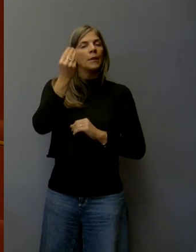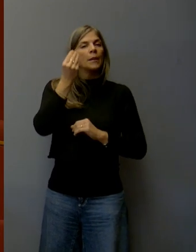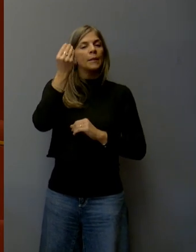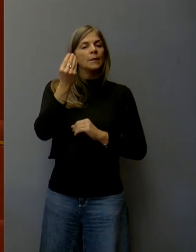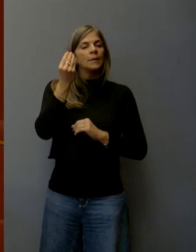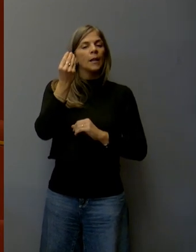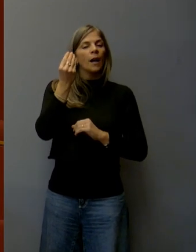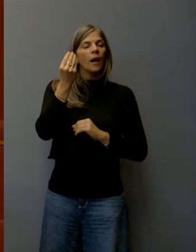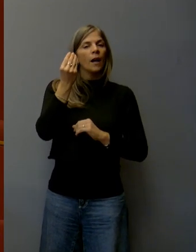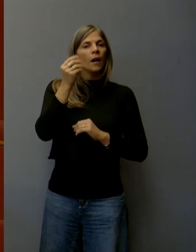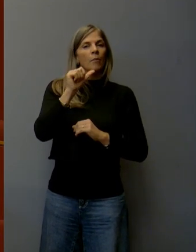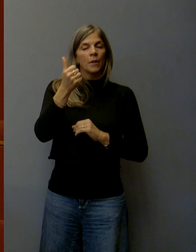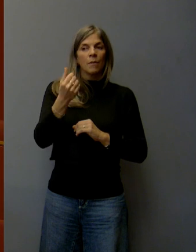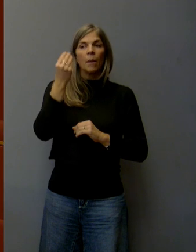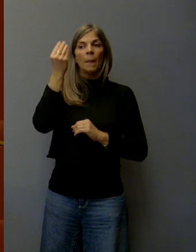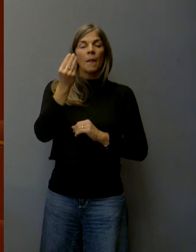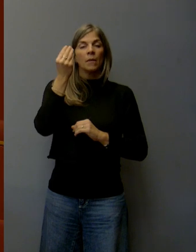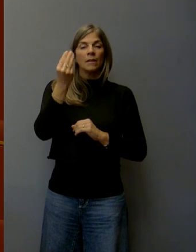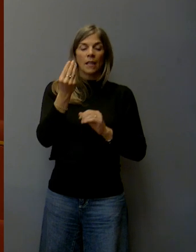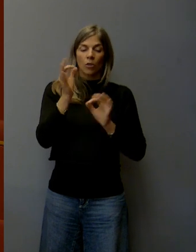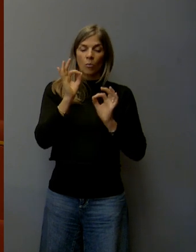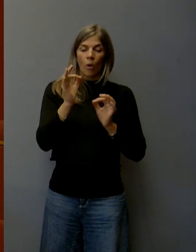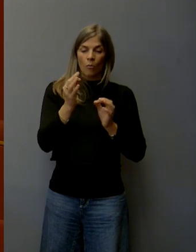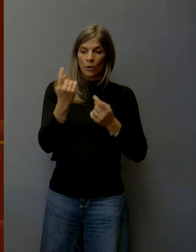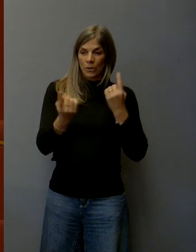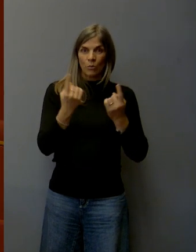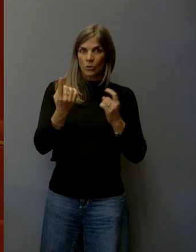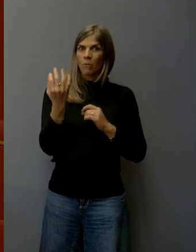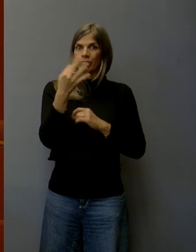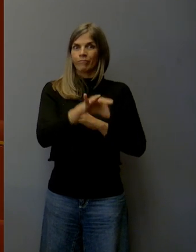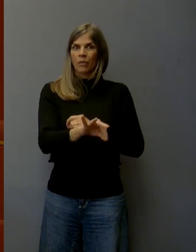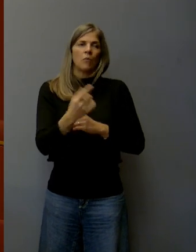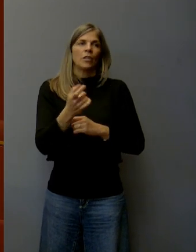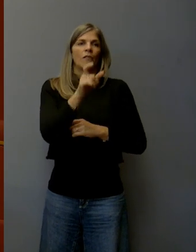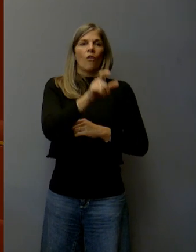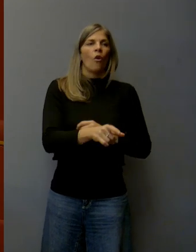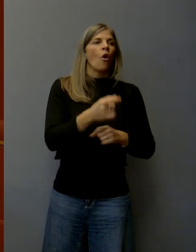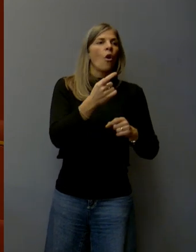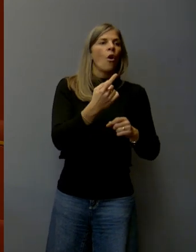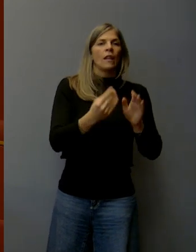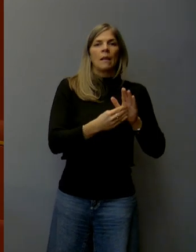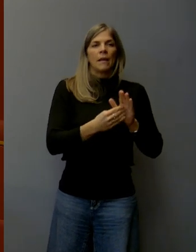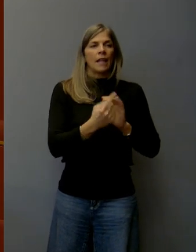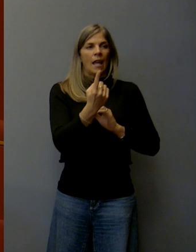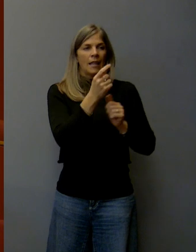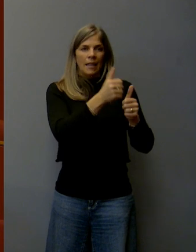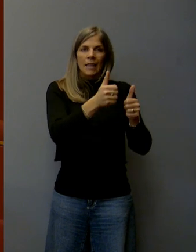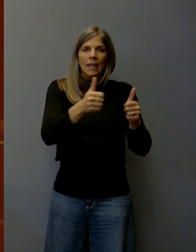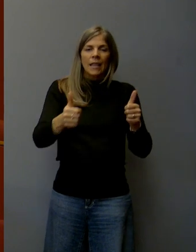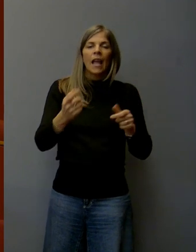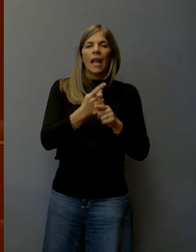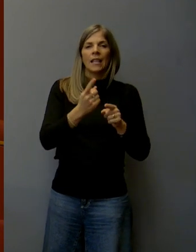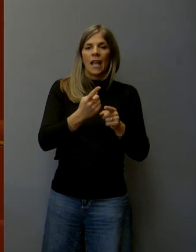Scusate il gioco di parole che sono quelle che servono perché la singola il singolo dipendente o funzionario debba svolgere al meglio